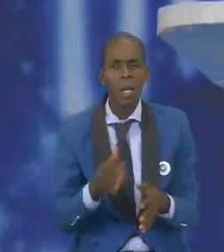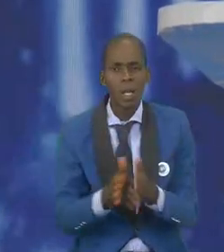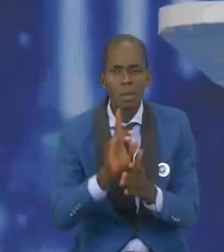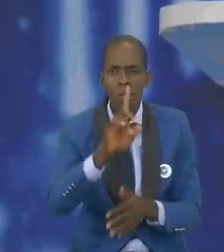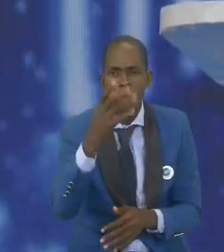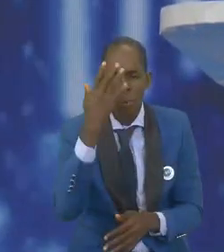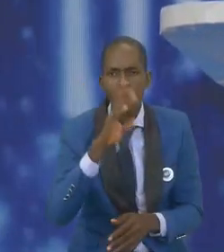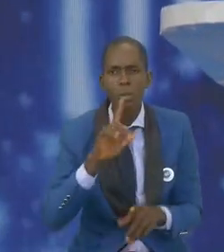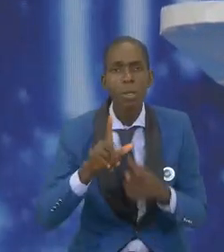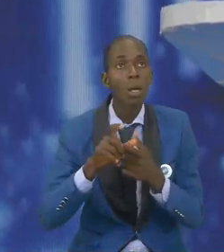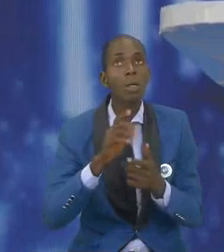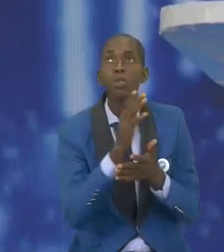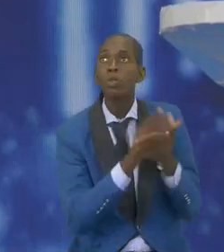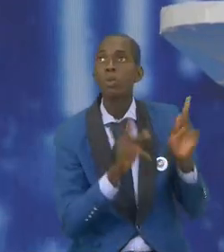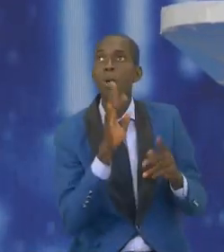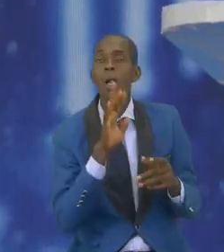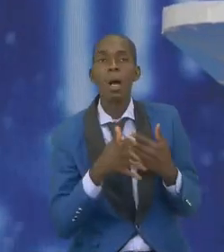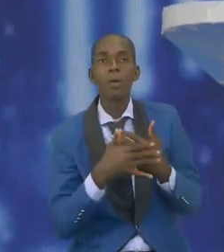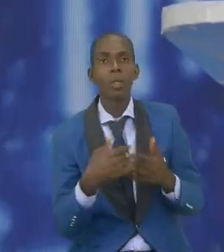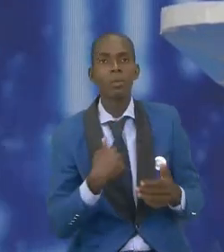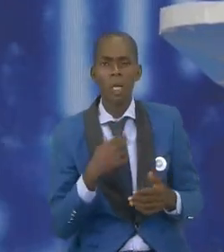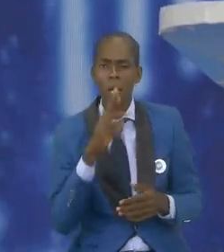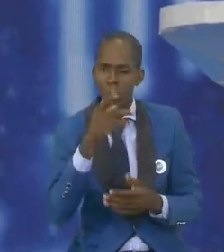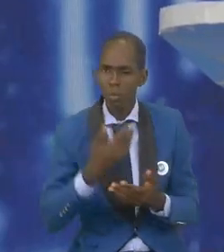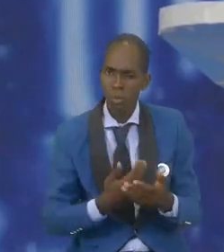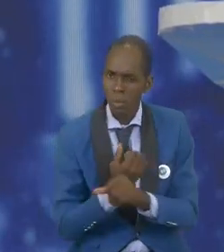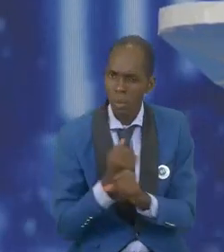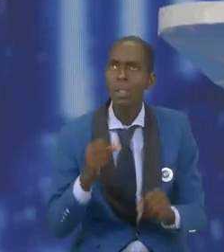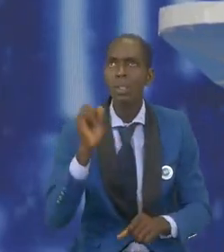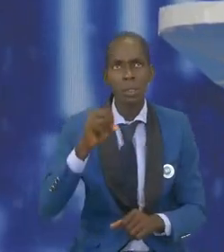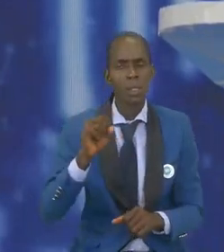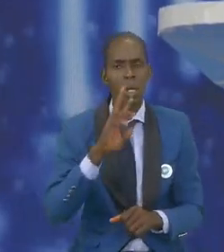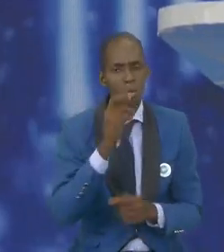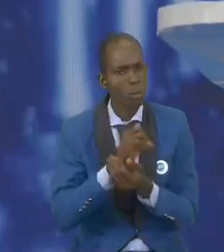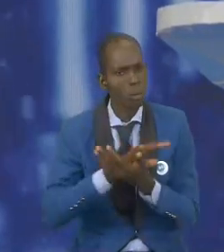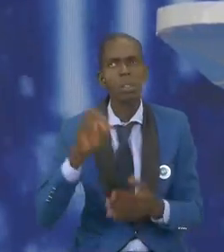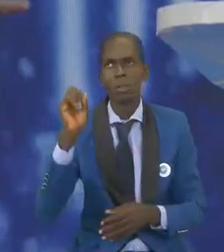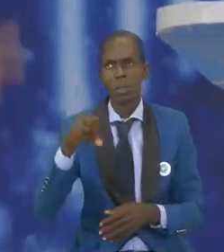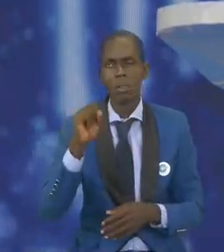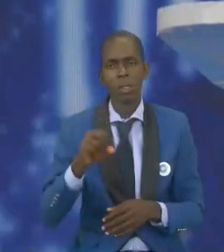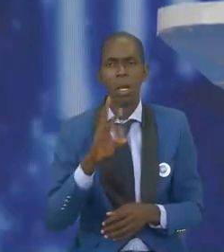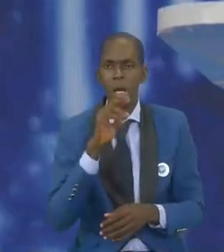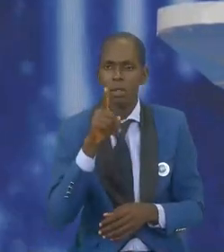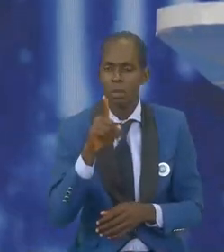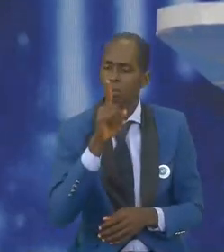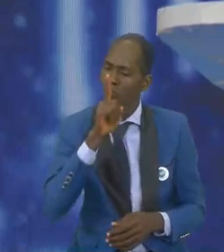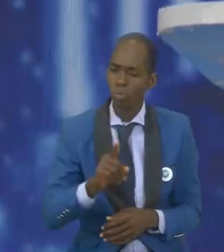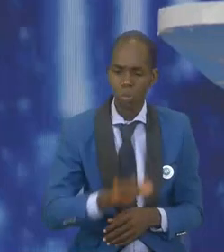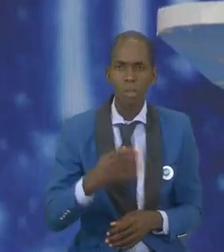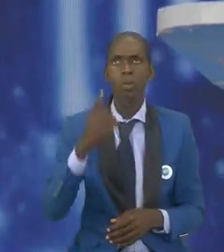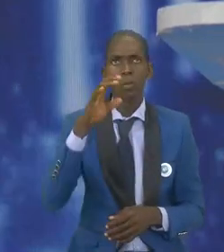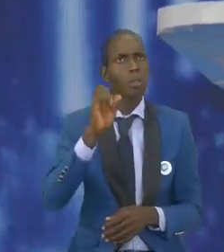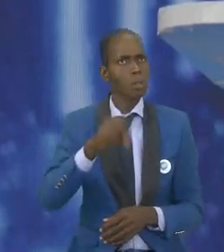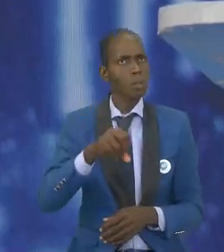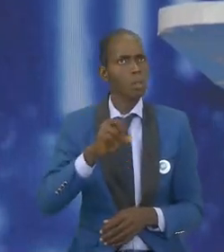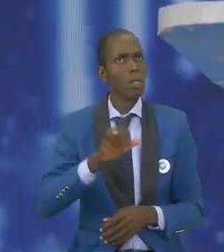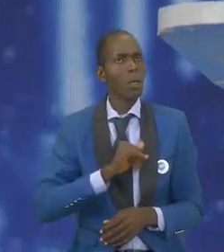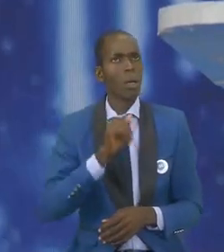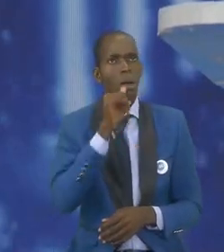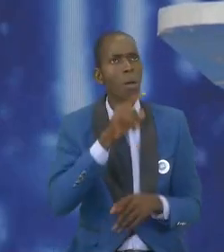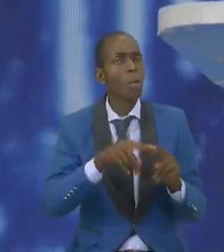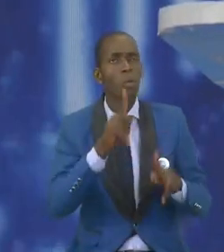et tu fuis par ci par là où est-ce que tu vas on me poursuit est-ce que tu es nouveau tu dis oui est-ce que tu es scientifique tu